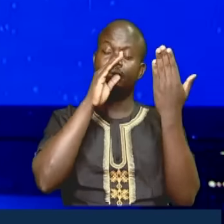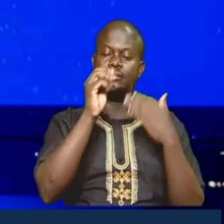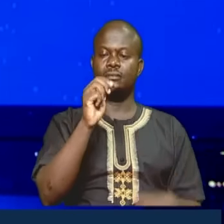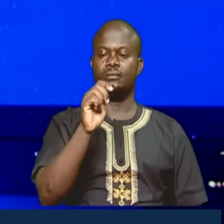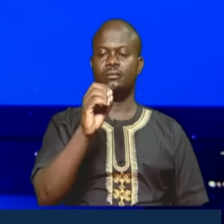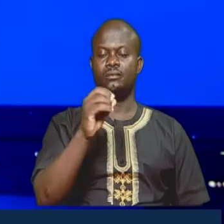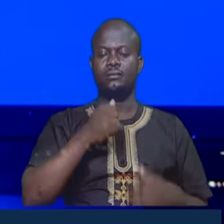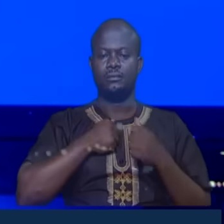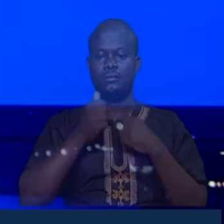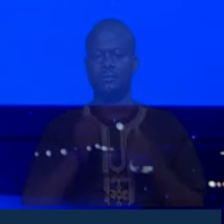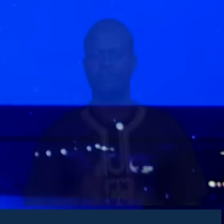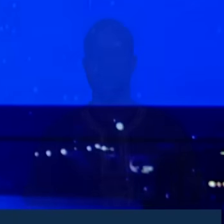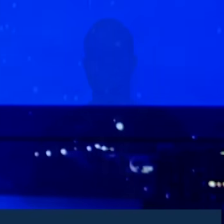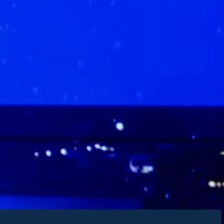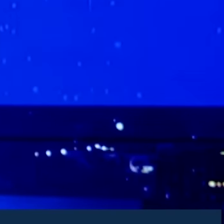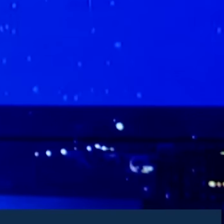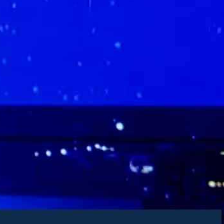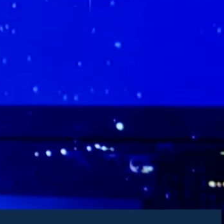Rwanda.